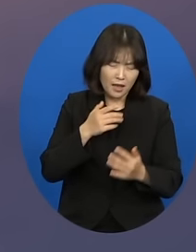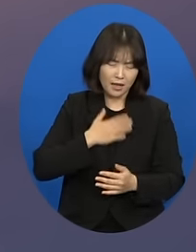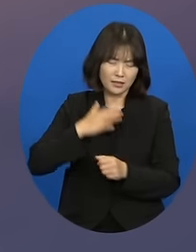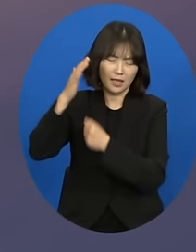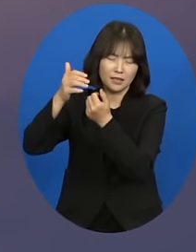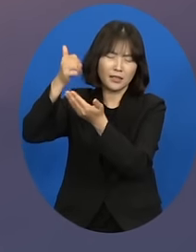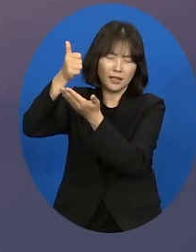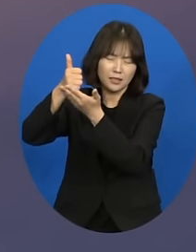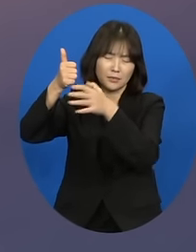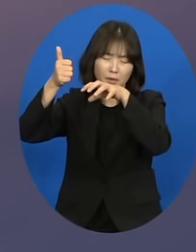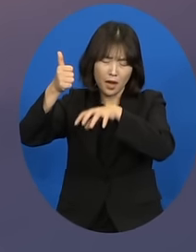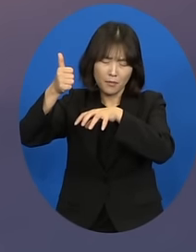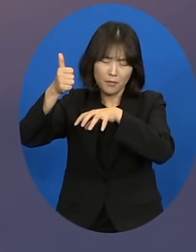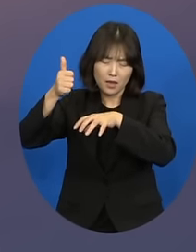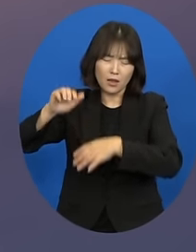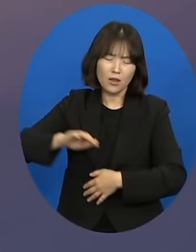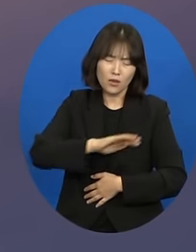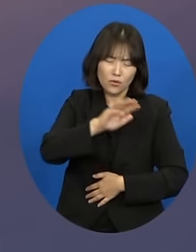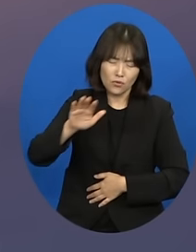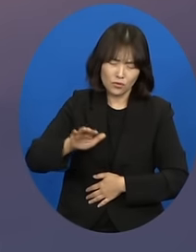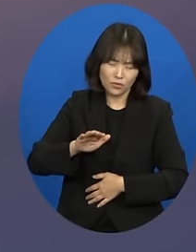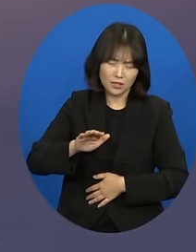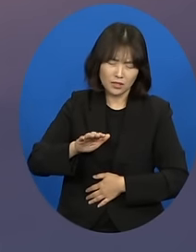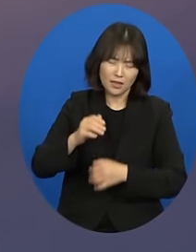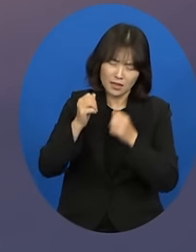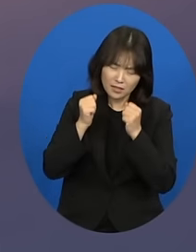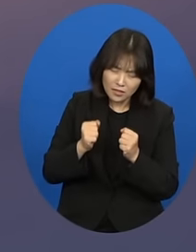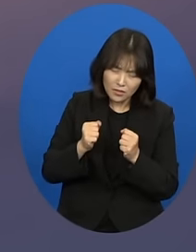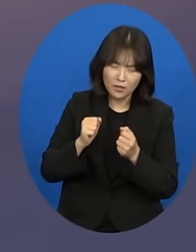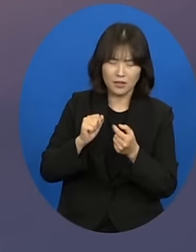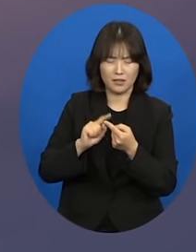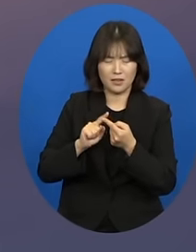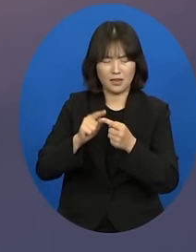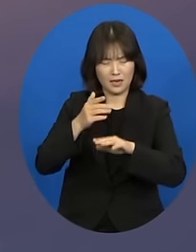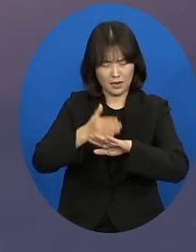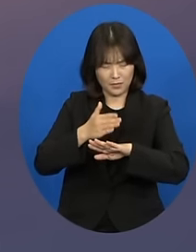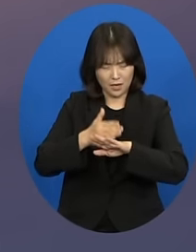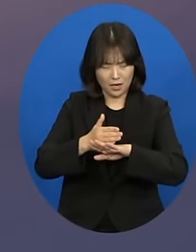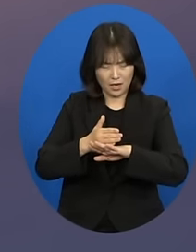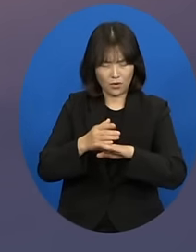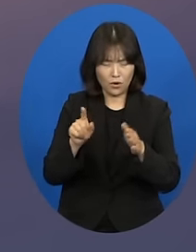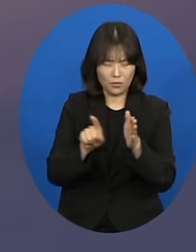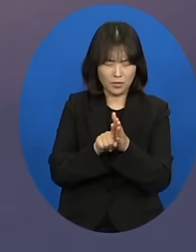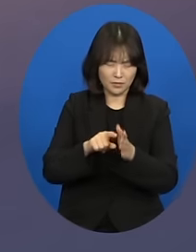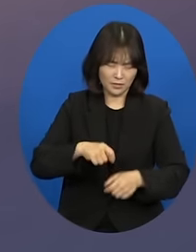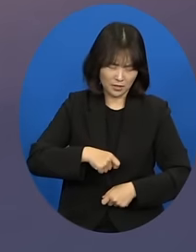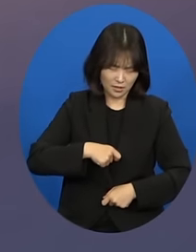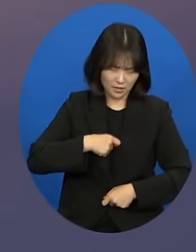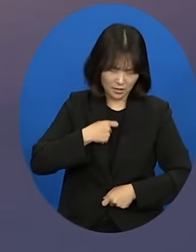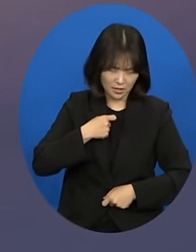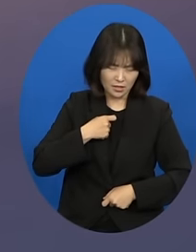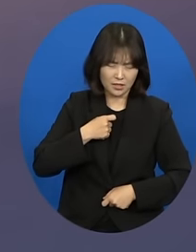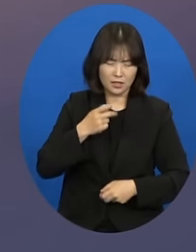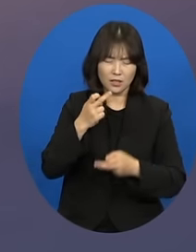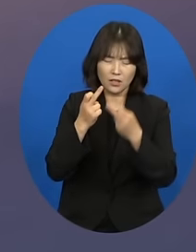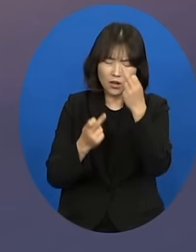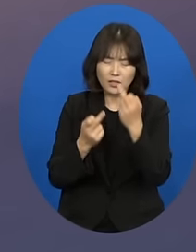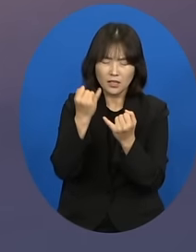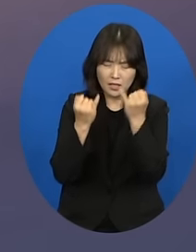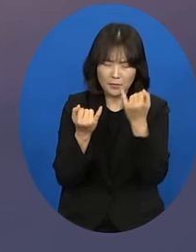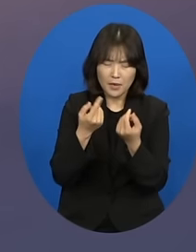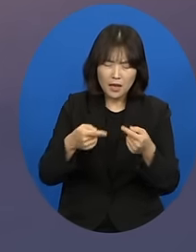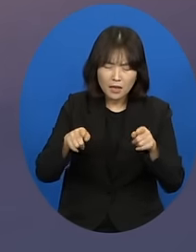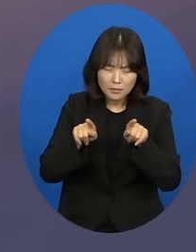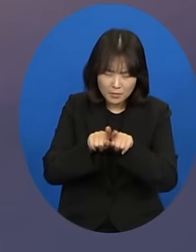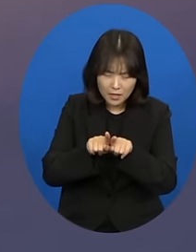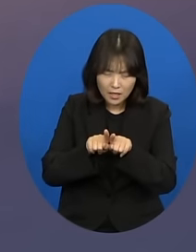있을 수 있음을 감사하고 이렇게 신실한 믿음의 형제자매들과 함께 주님의 전에서 주의 얼굴을